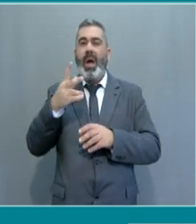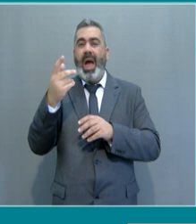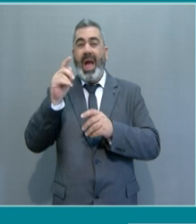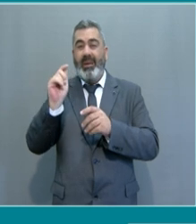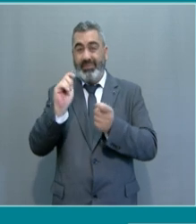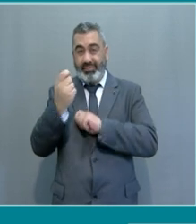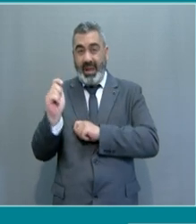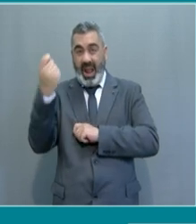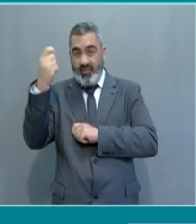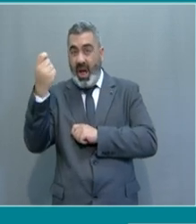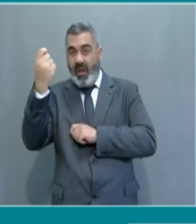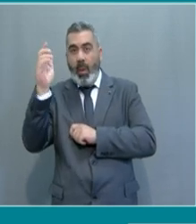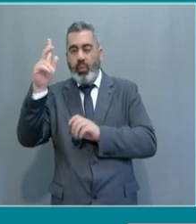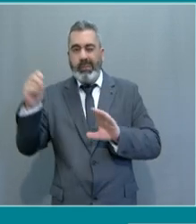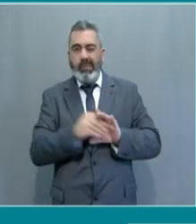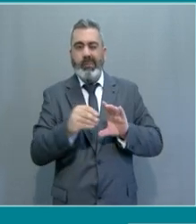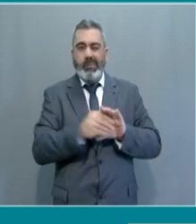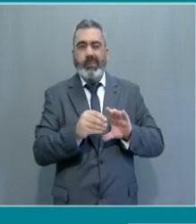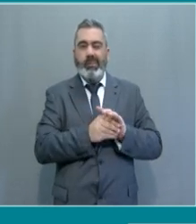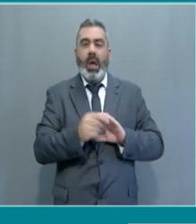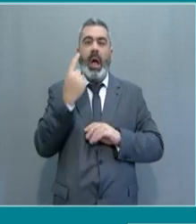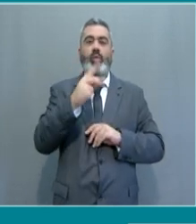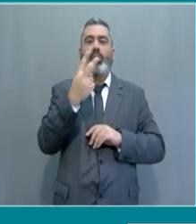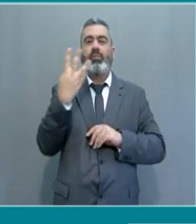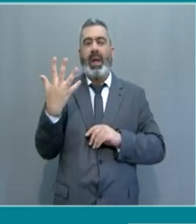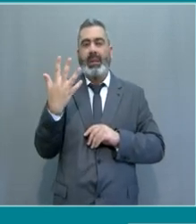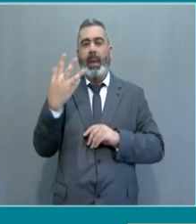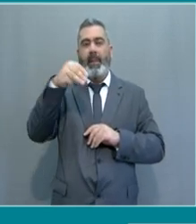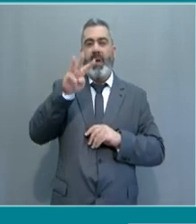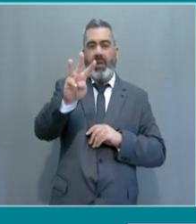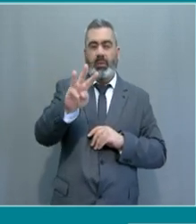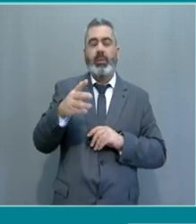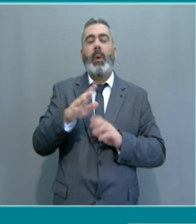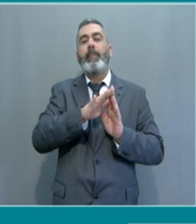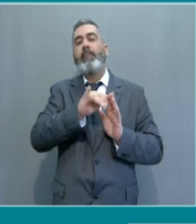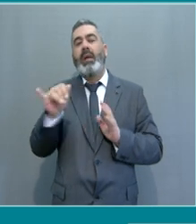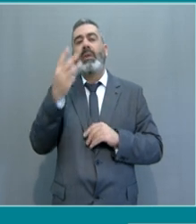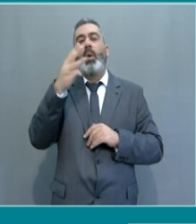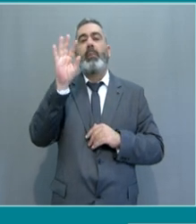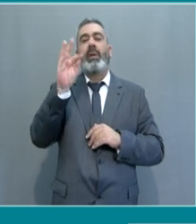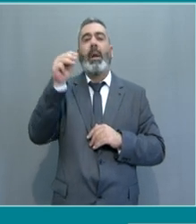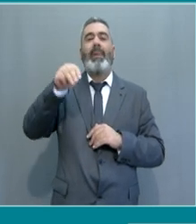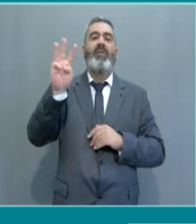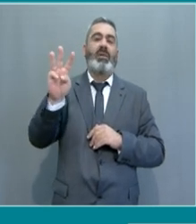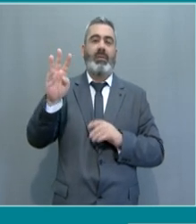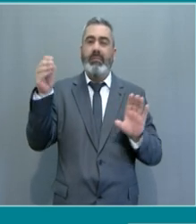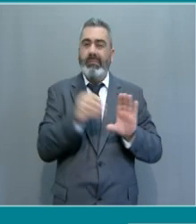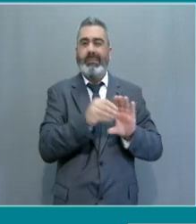ενέργειας 125 ΜΒ 350 ΜΒ.